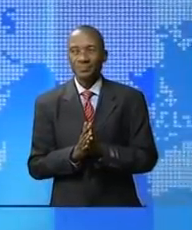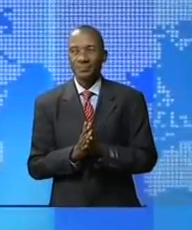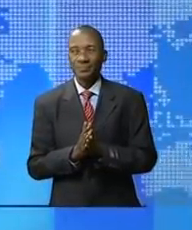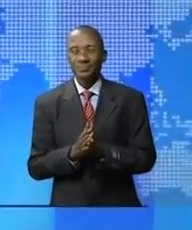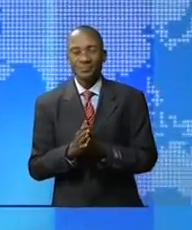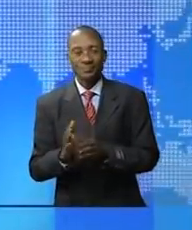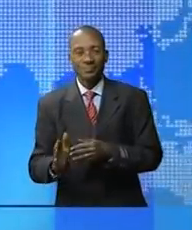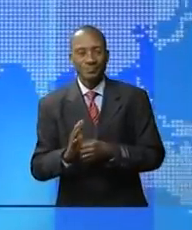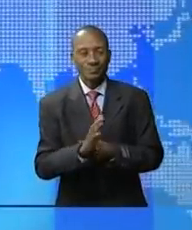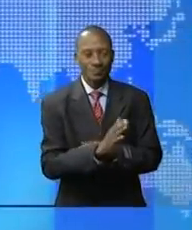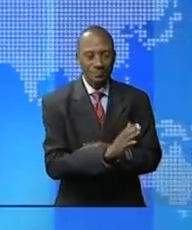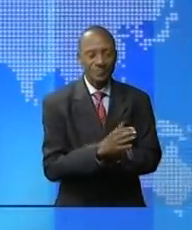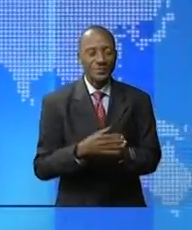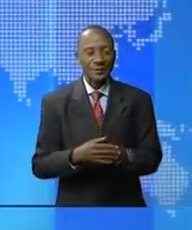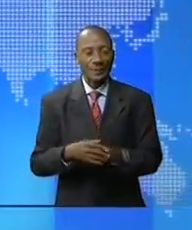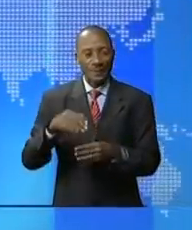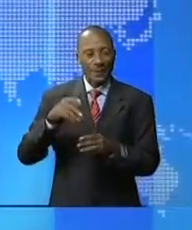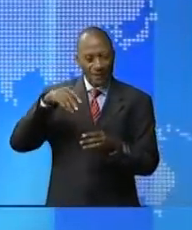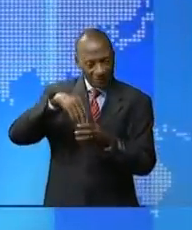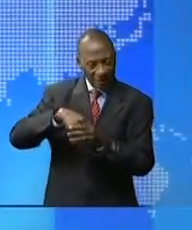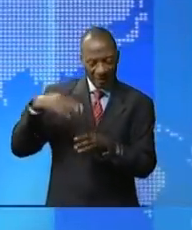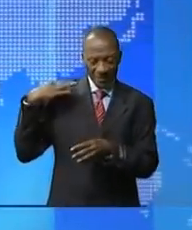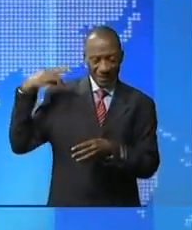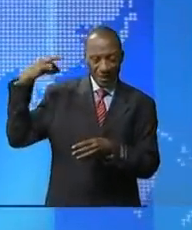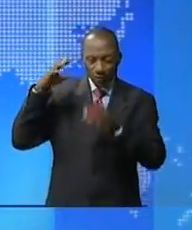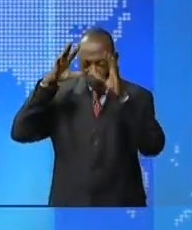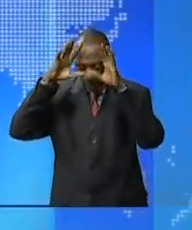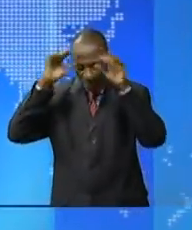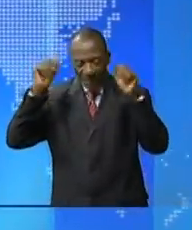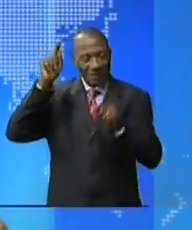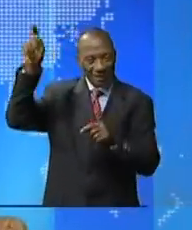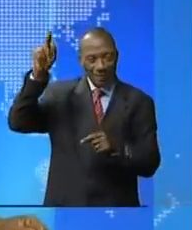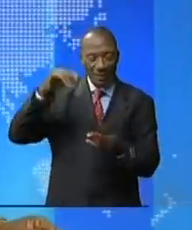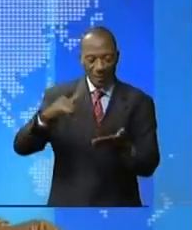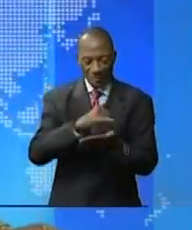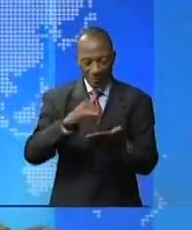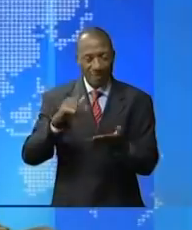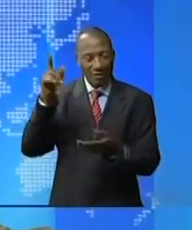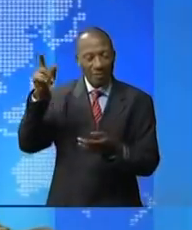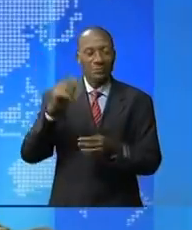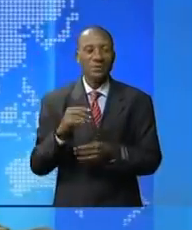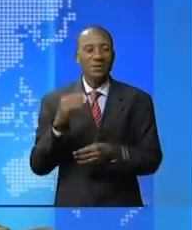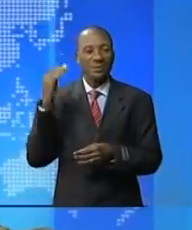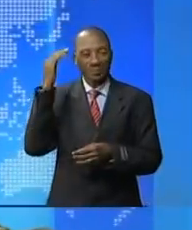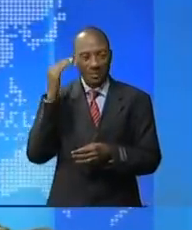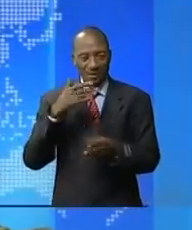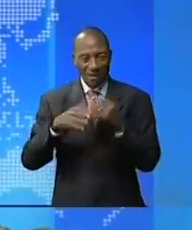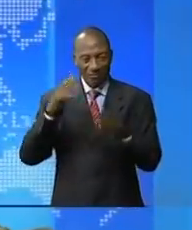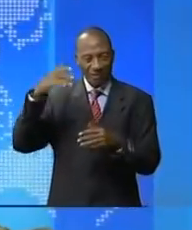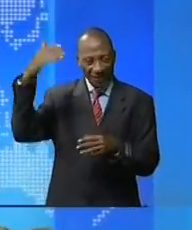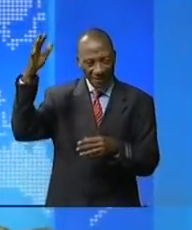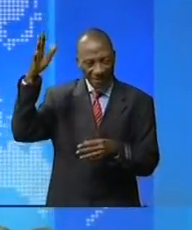Faisant partie de la délégation du président de la République à New York, le vice-premier ministre, ministre des Affaires étrangères,